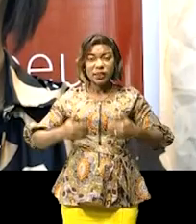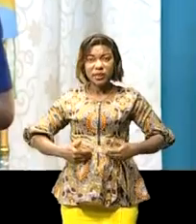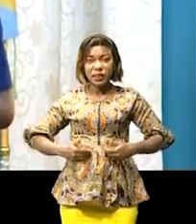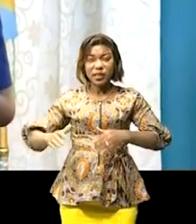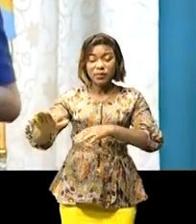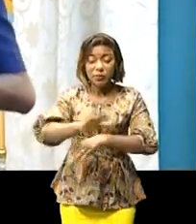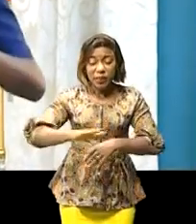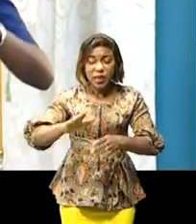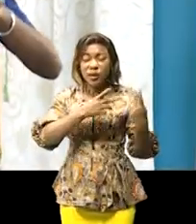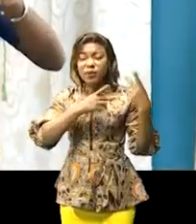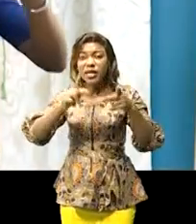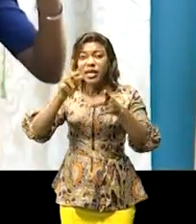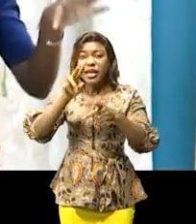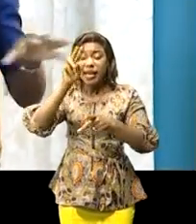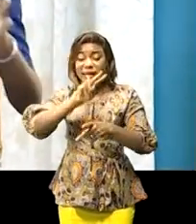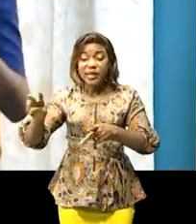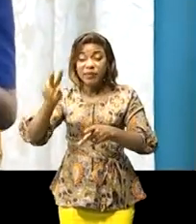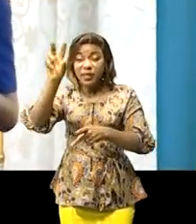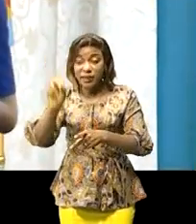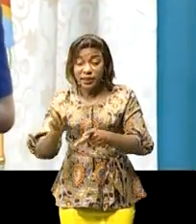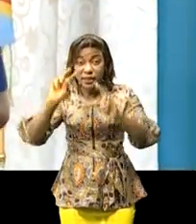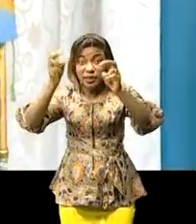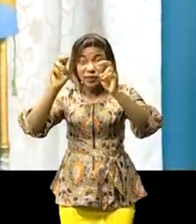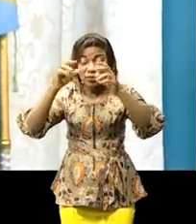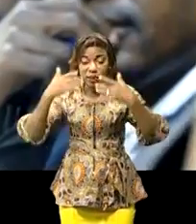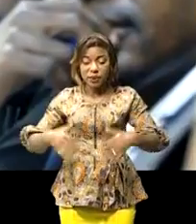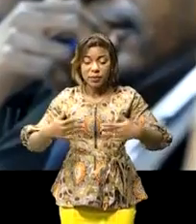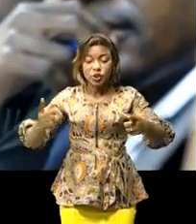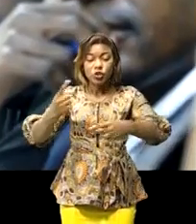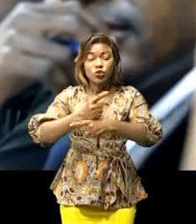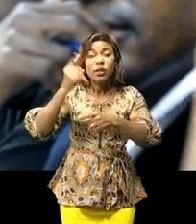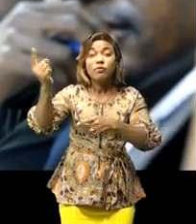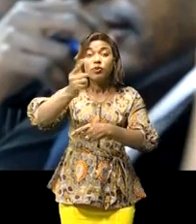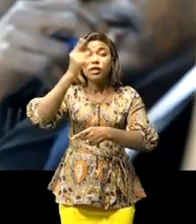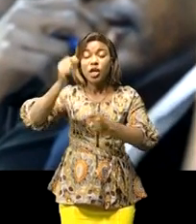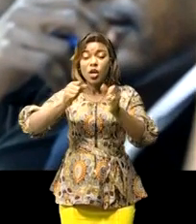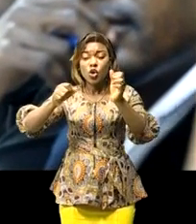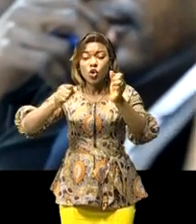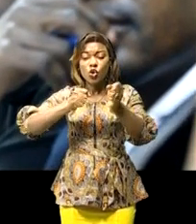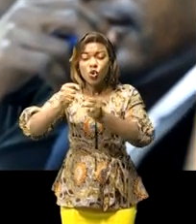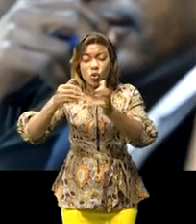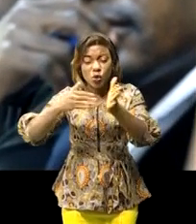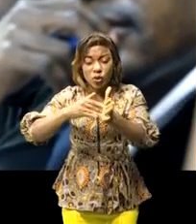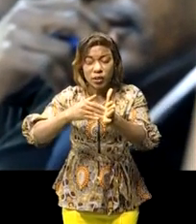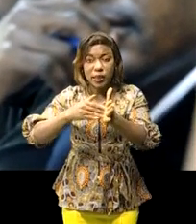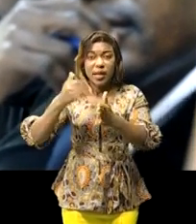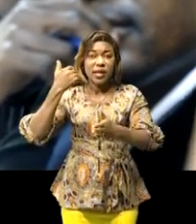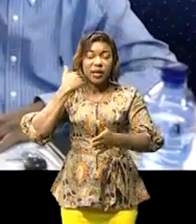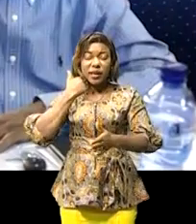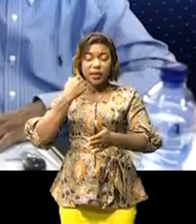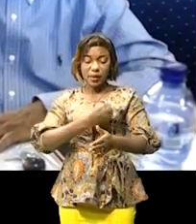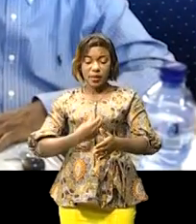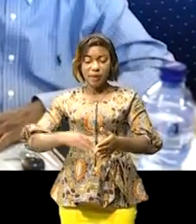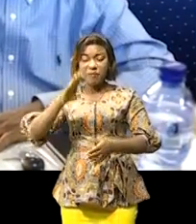d'ici 2030. Le thème exploité cette année à la célébration de la journée mondiale contre l'hépatite est « L'hépatite ne peut plus